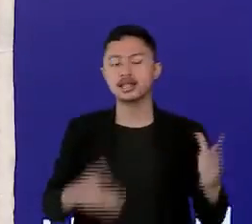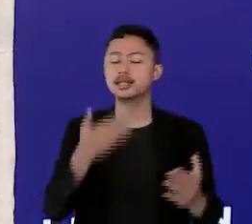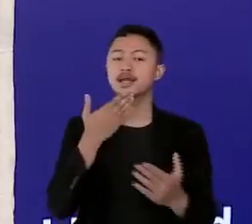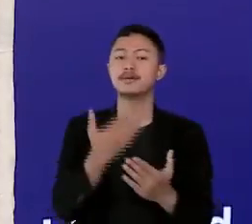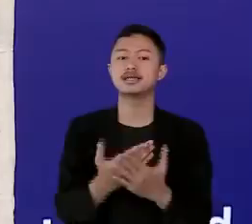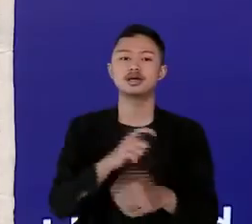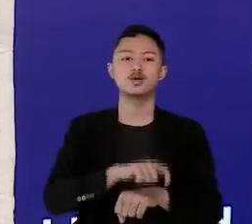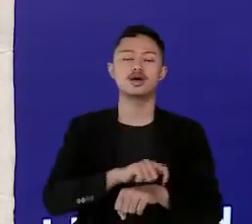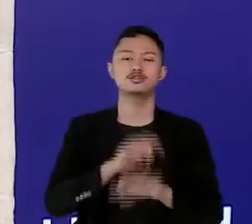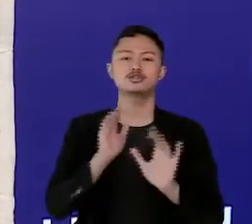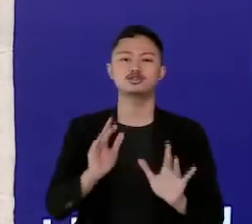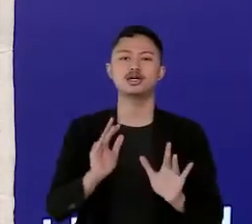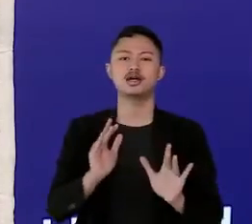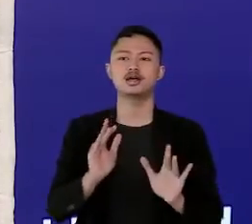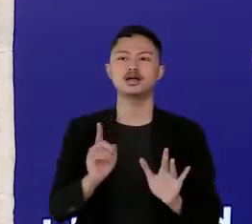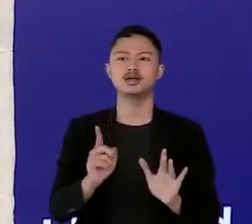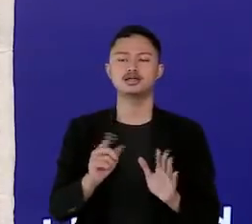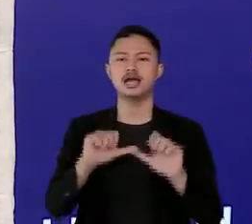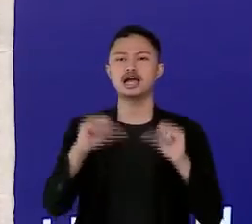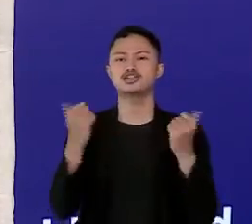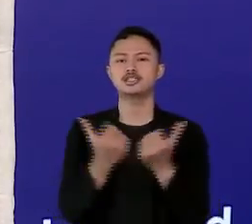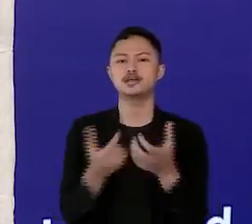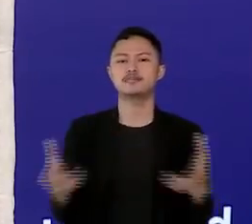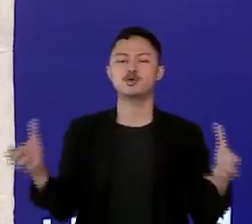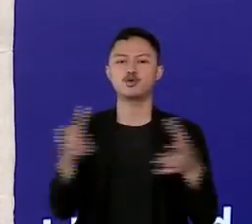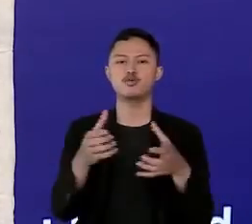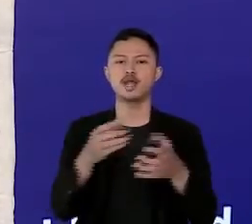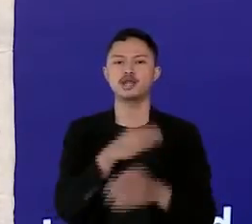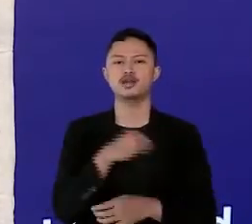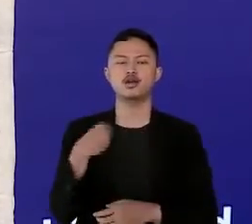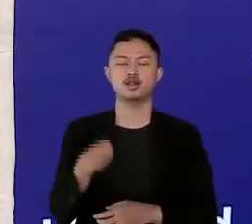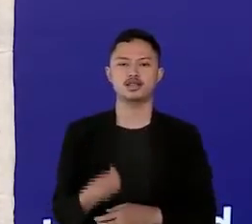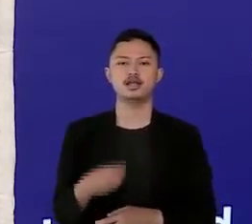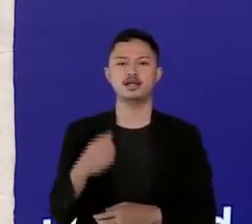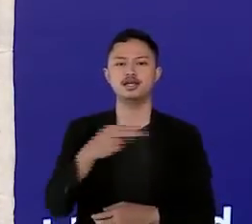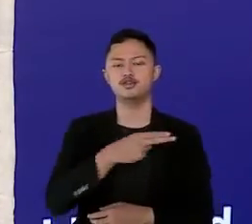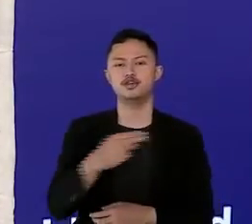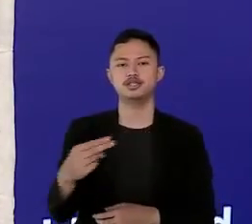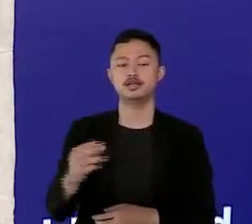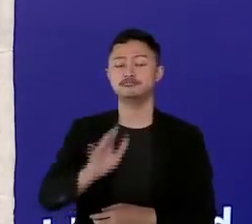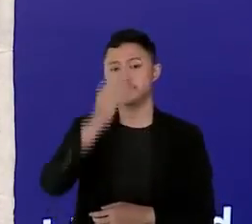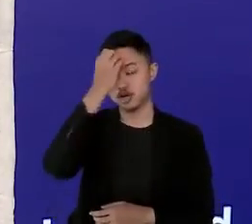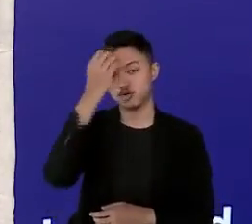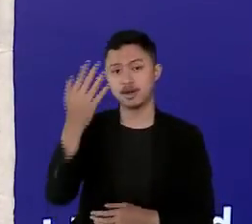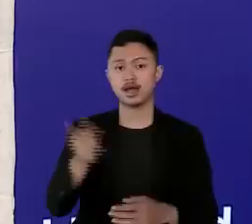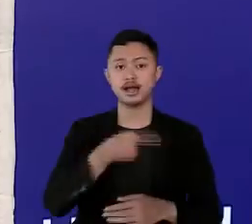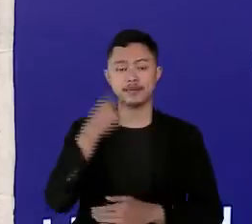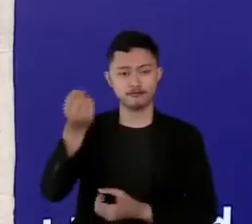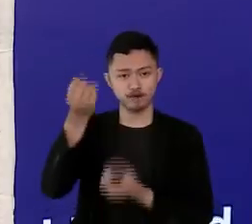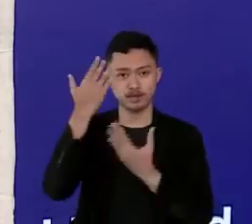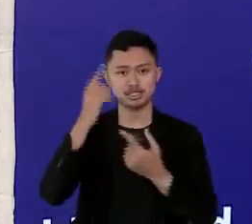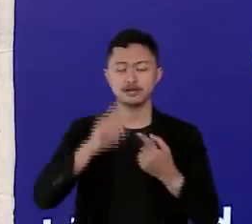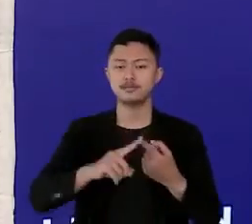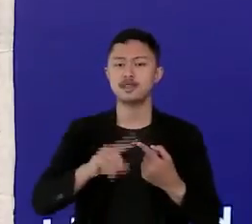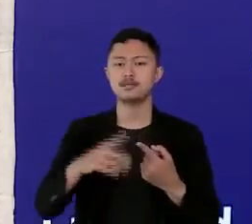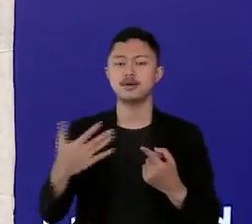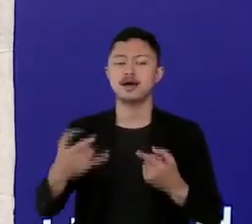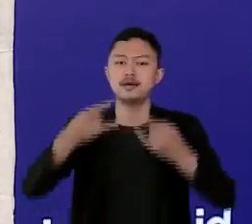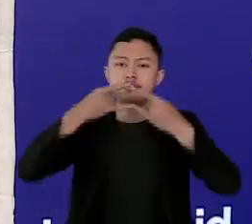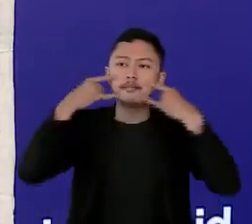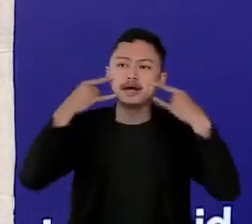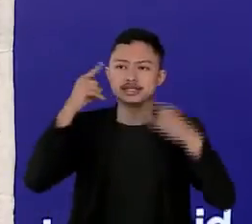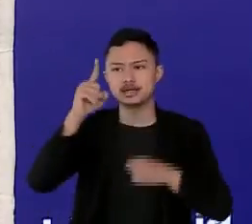Terima kasih untuk waktunya dari perhimpunan dokter paru Indonesia dan serta jangan lupa untuk kembali kami Ingatkan yang pertama